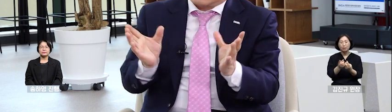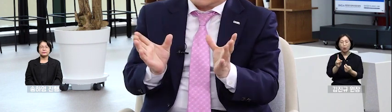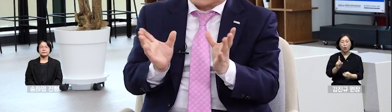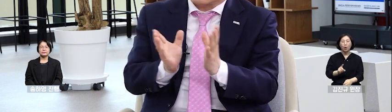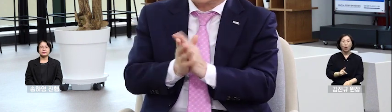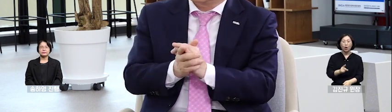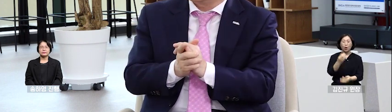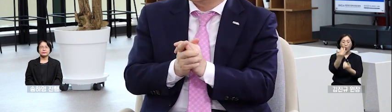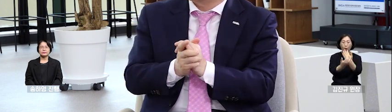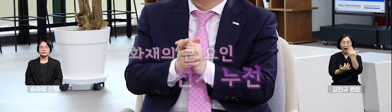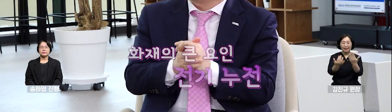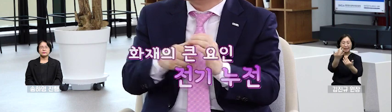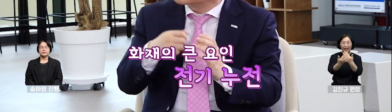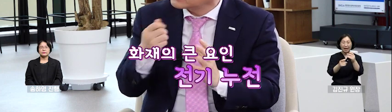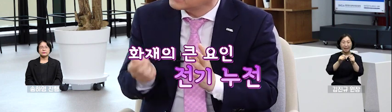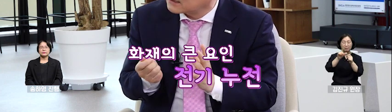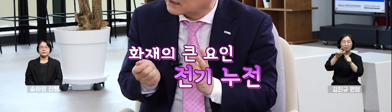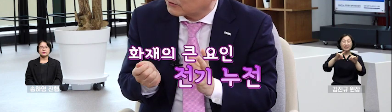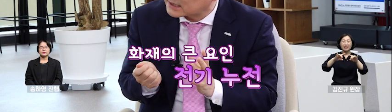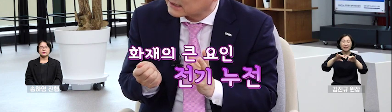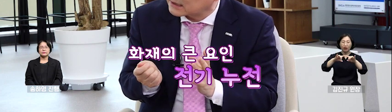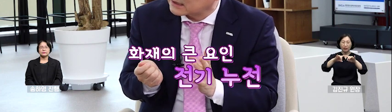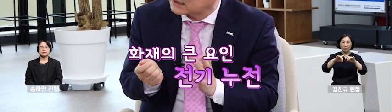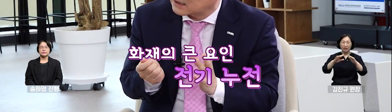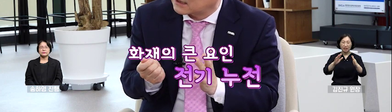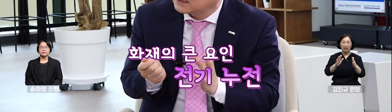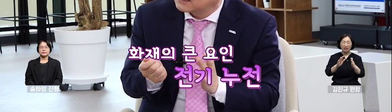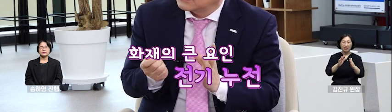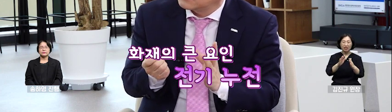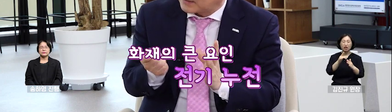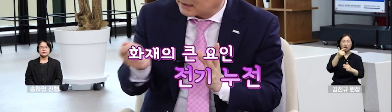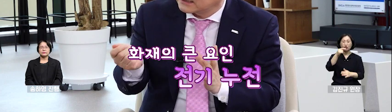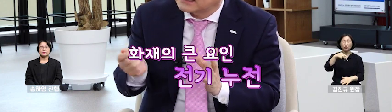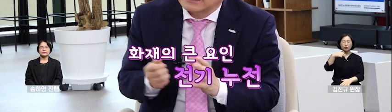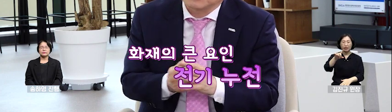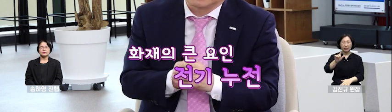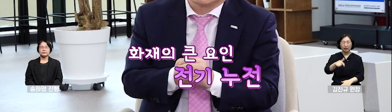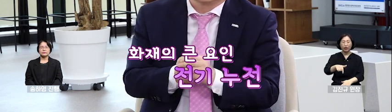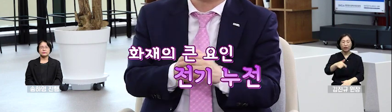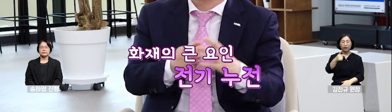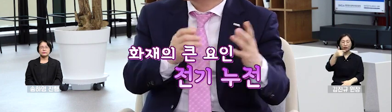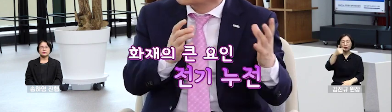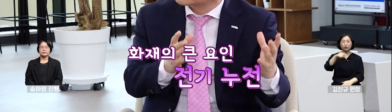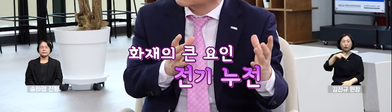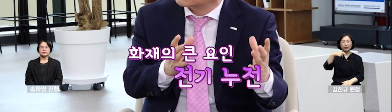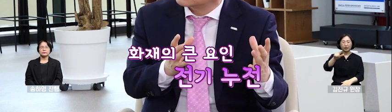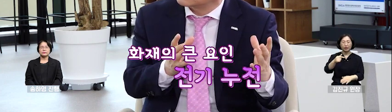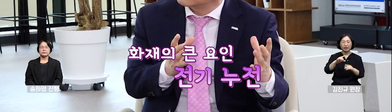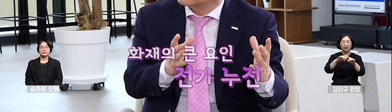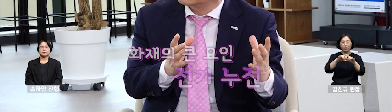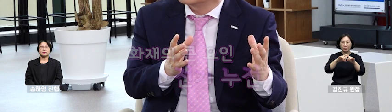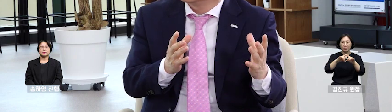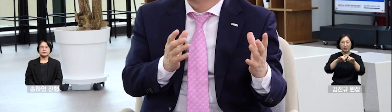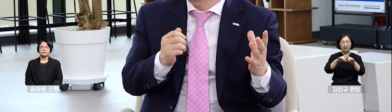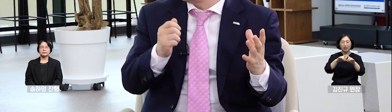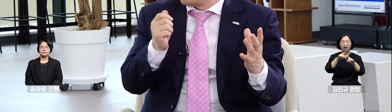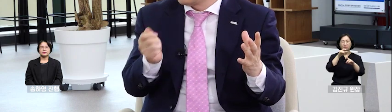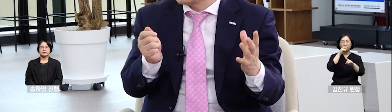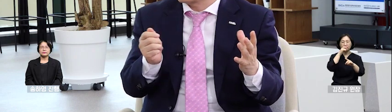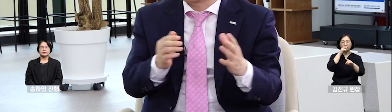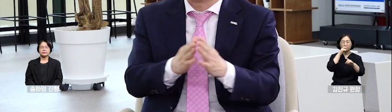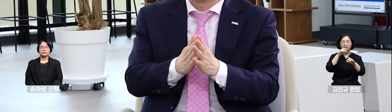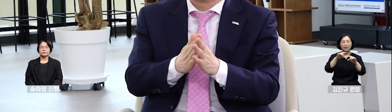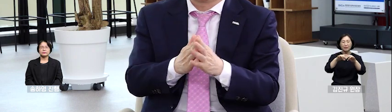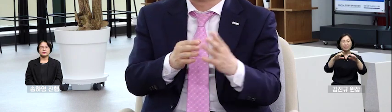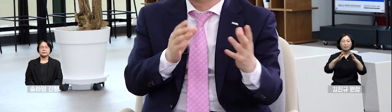화제의 상단 부분이 전기 누전 에 의한 화제 그럼 저항 있지 않습니까 특히 전통시장이 라든지 이런 데는 허니 2